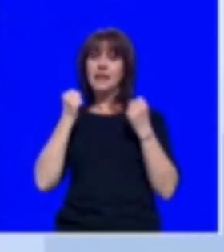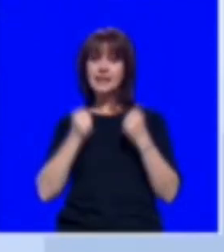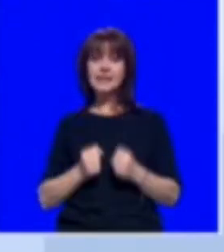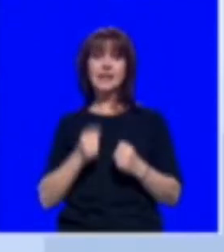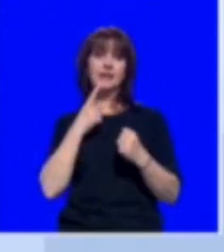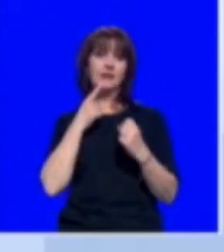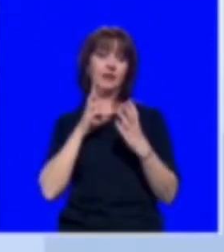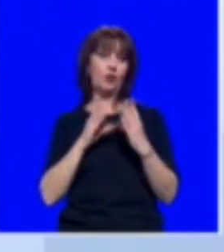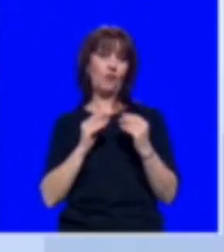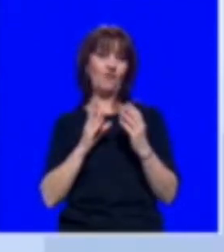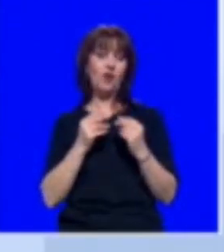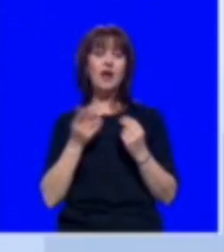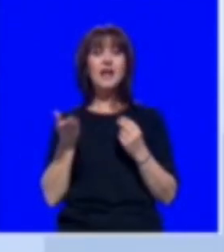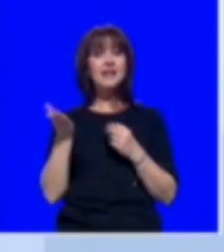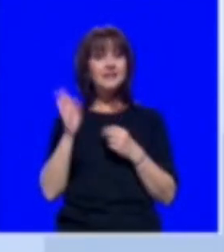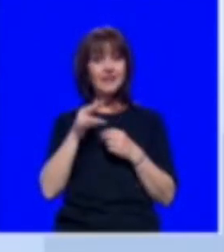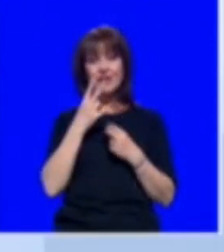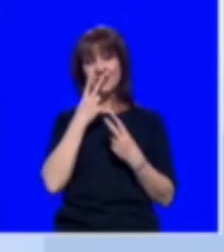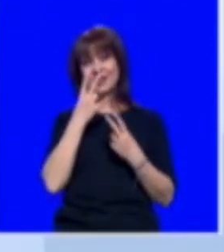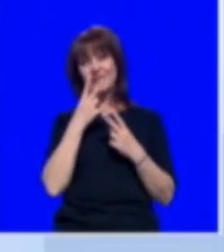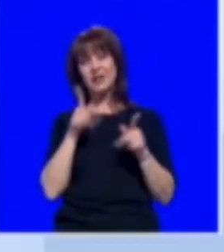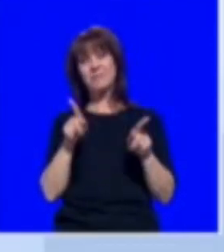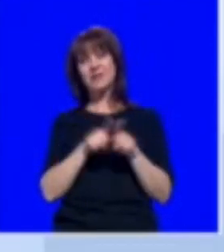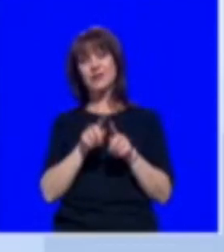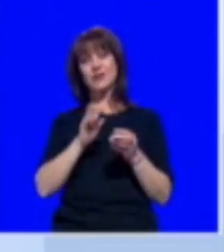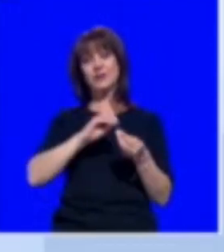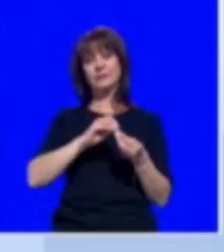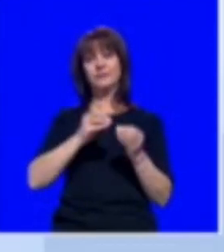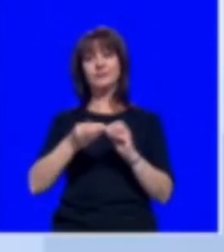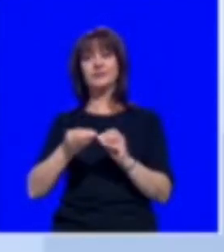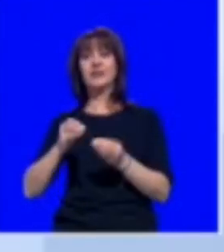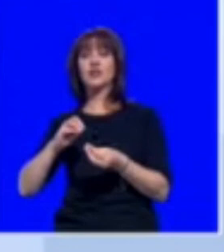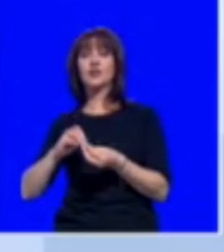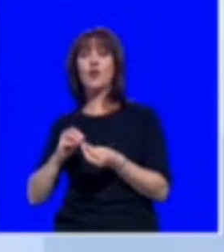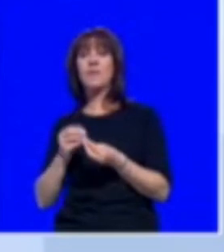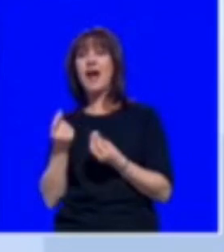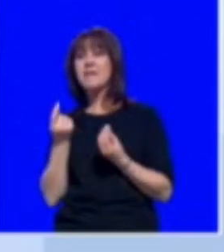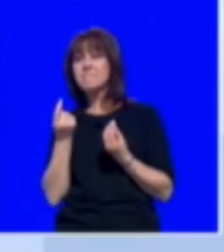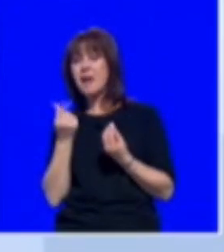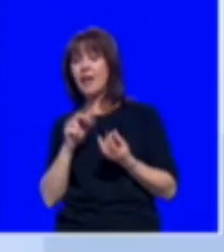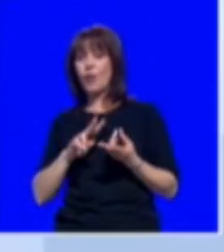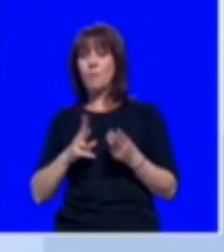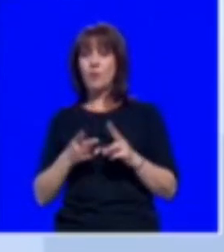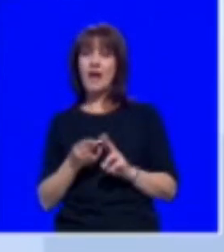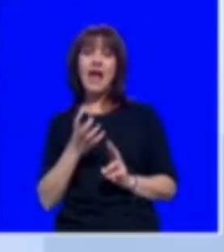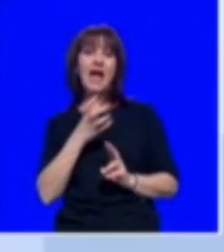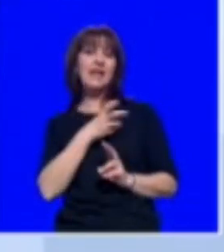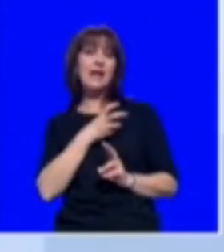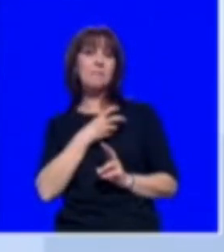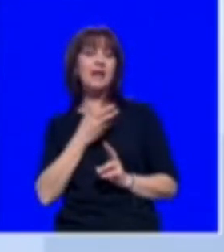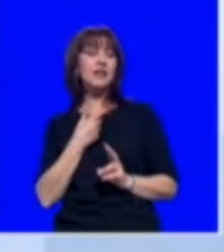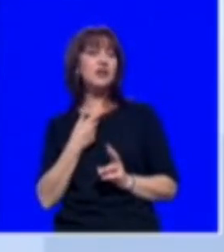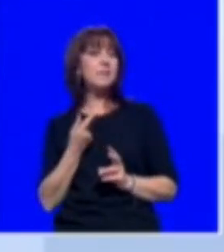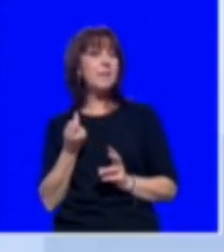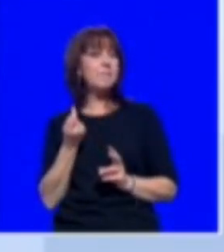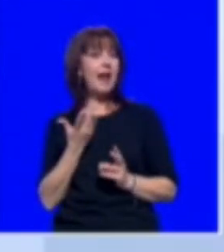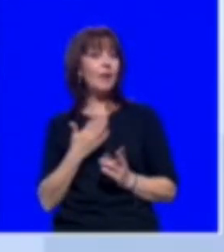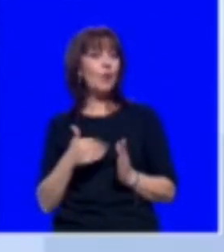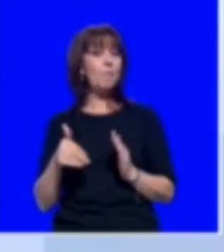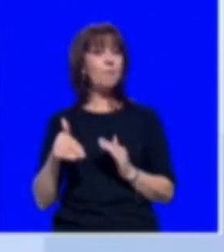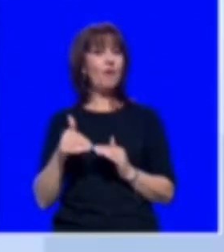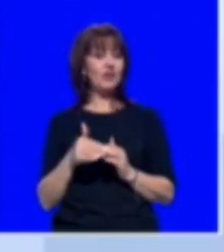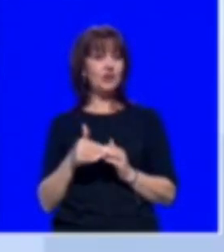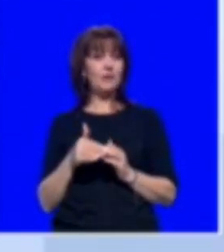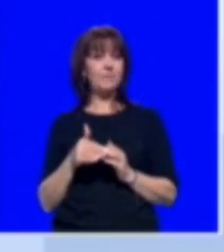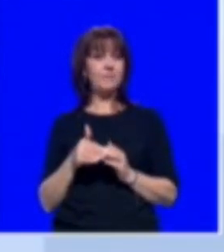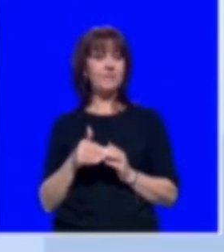случай ние ще видим същата сглобка, просто в леко променена пропорция. Добре. Просто ГЕРБ ще има малко по-голямо. Добре, вървим мощ към финал на